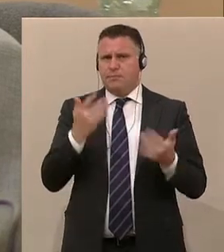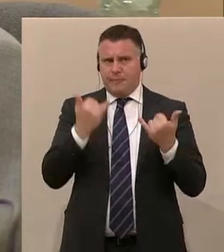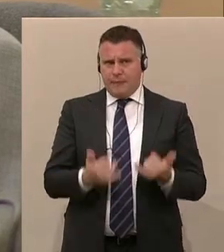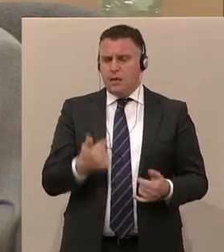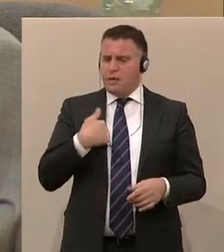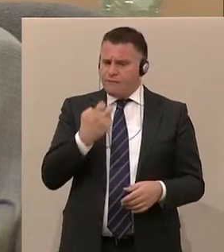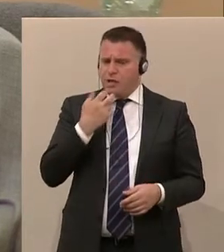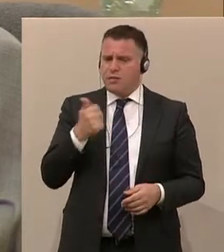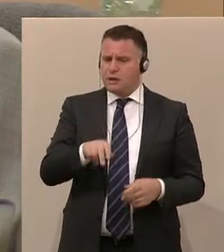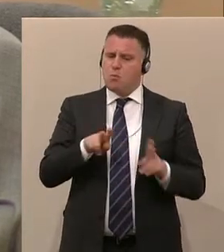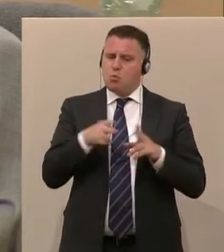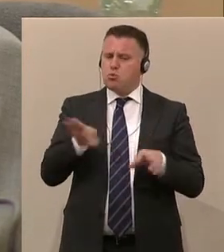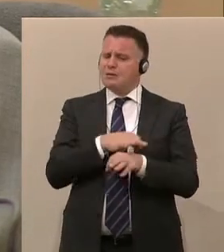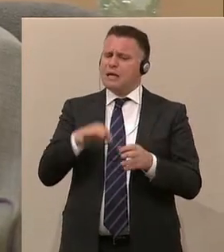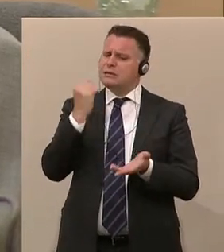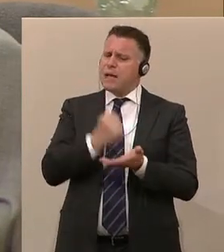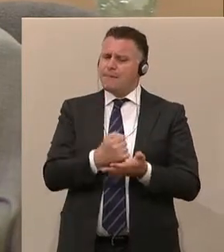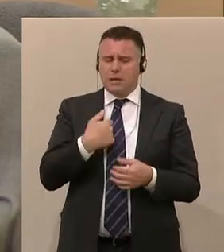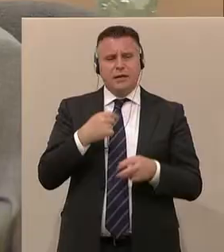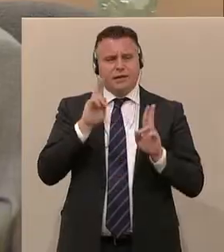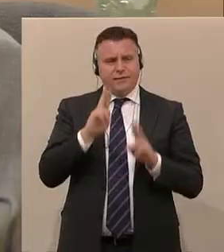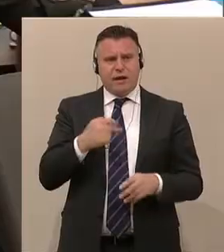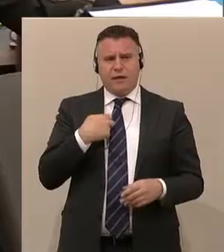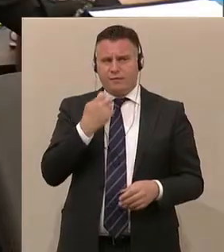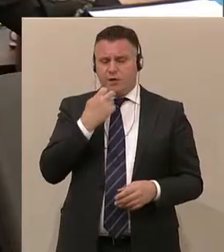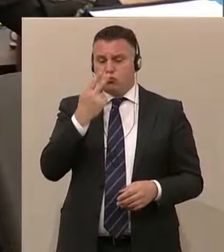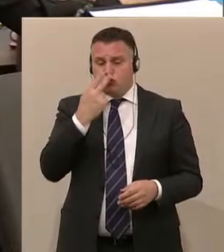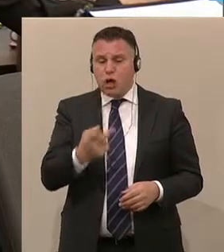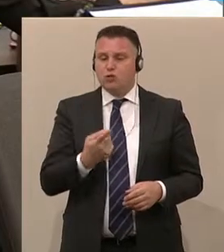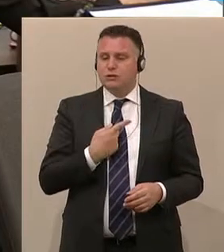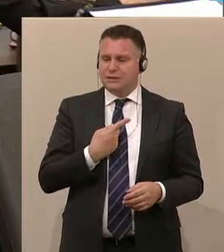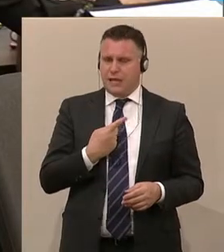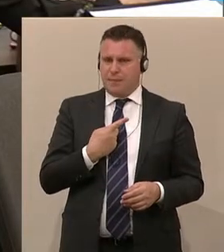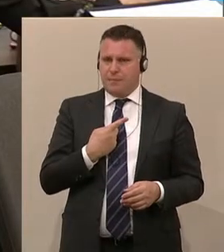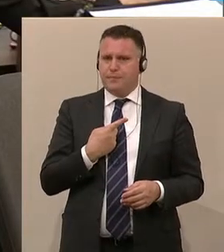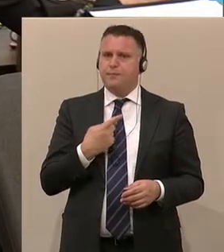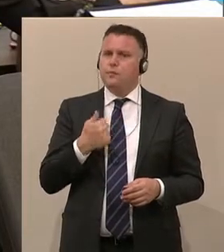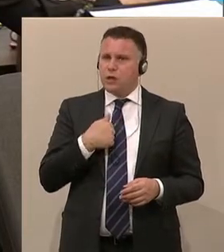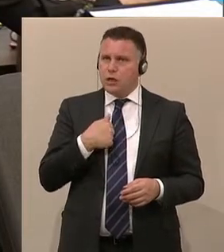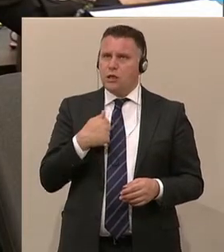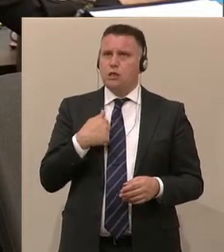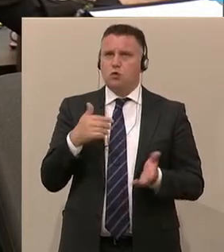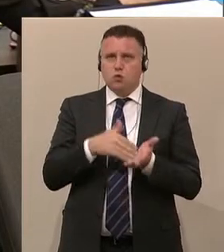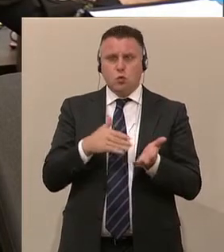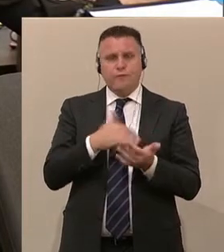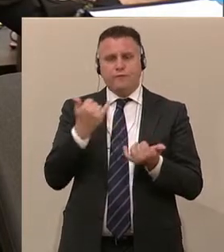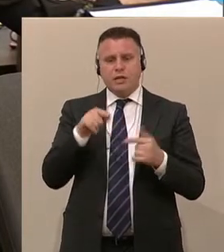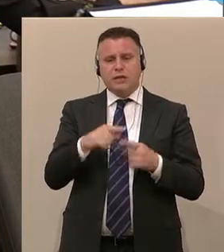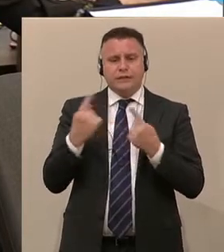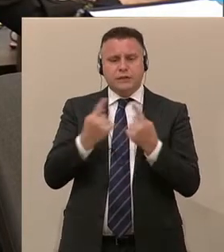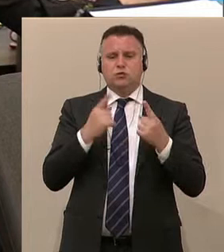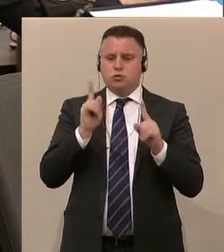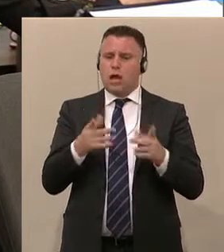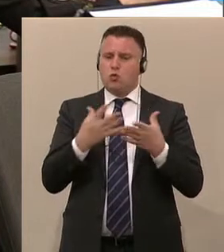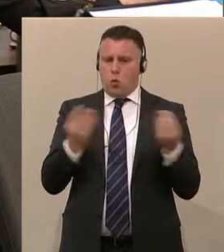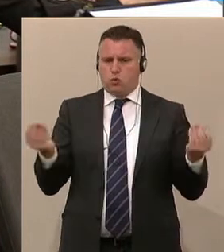uns da einschalten und schauen, was ist denn tatsächlich Sache und wo könnten wir auch einen Beitrag leisten zur sachlichen Klärung der